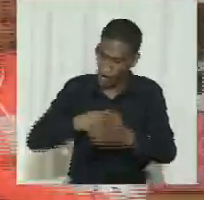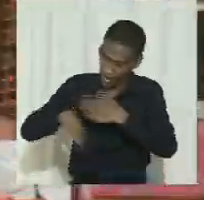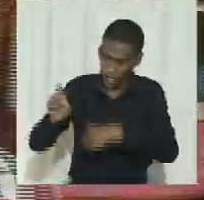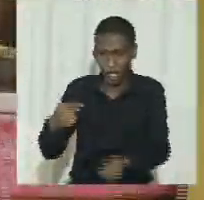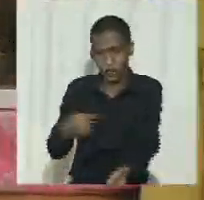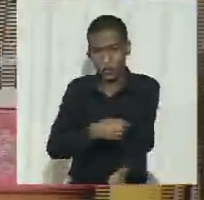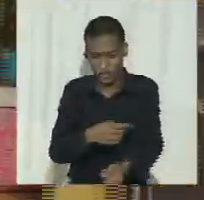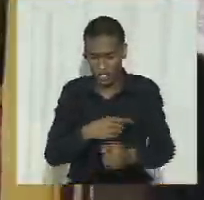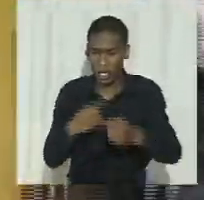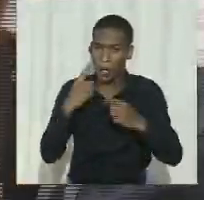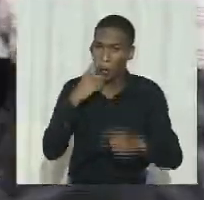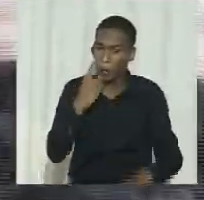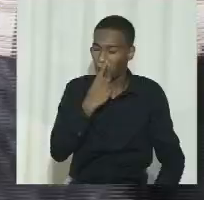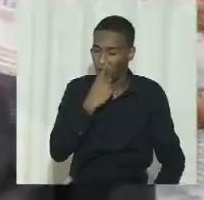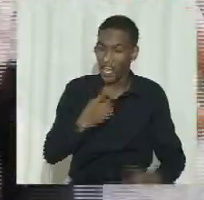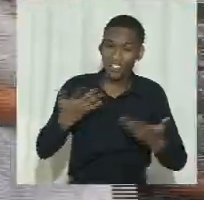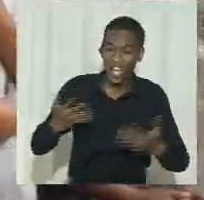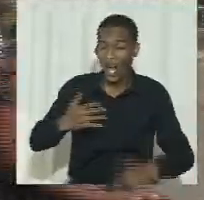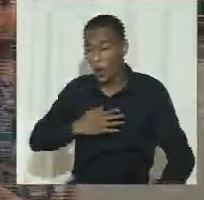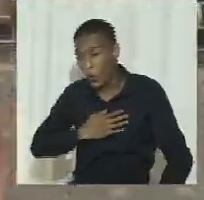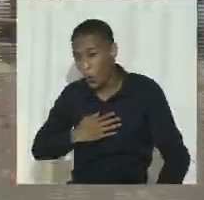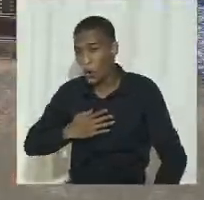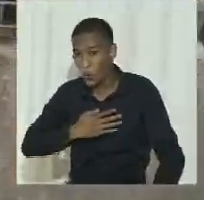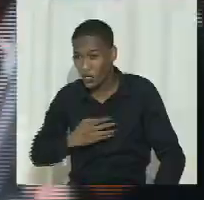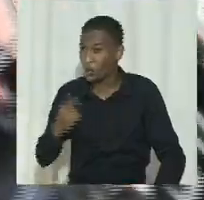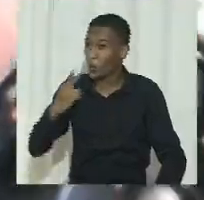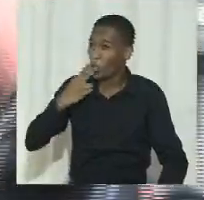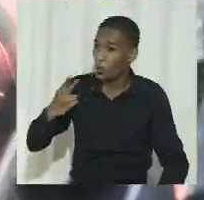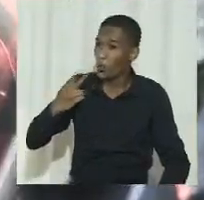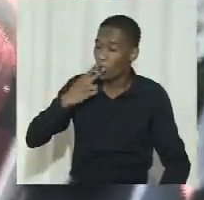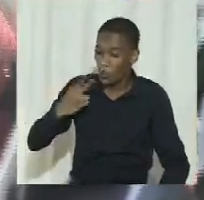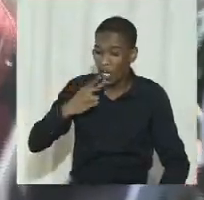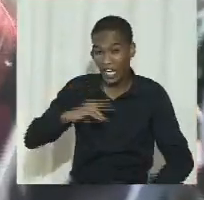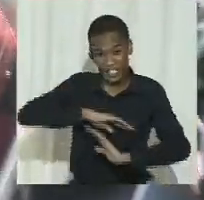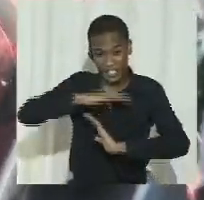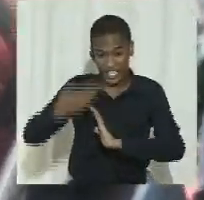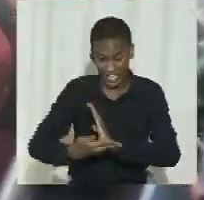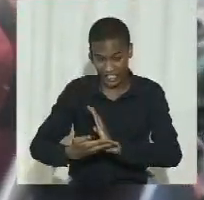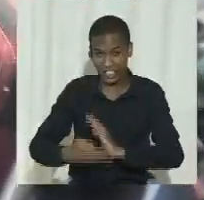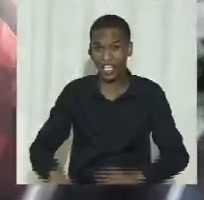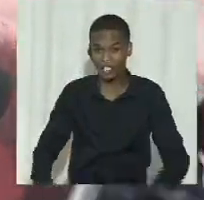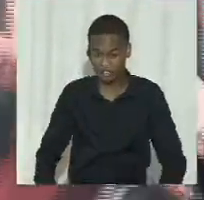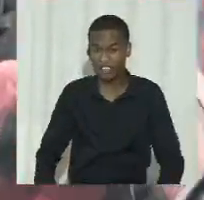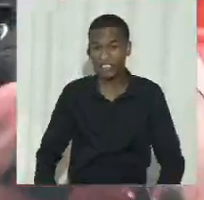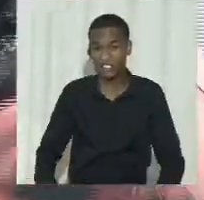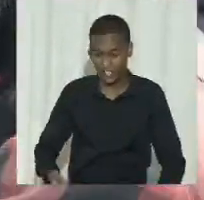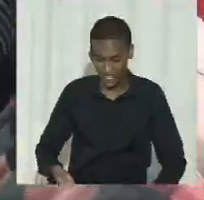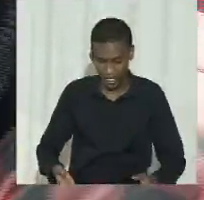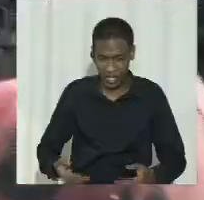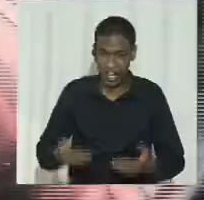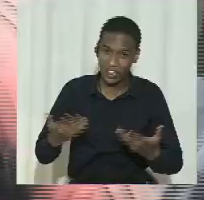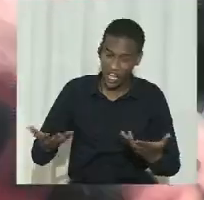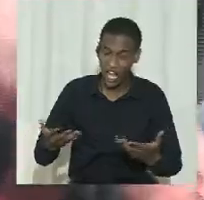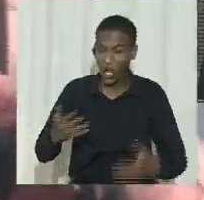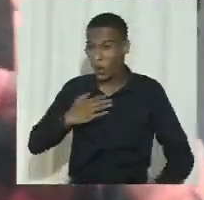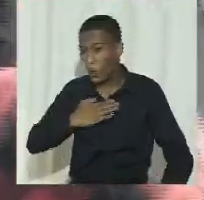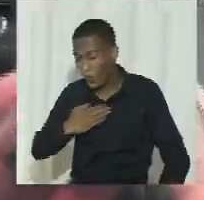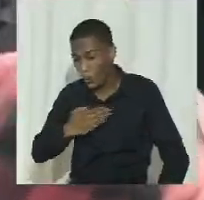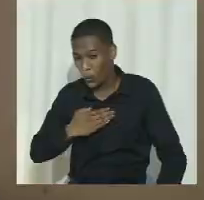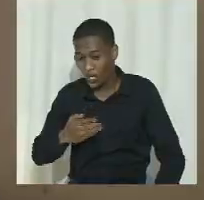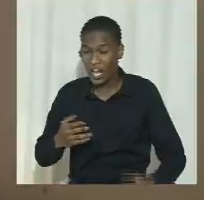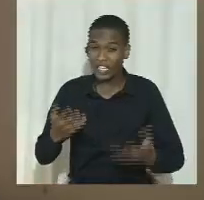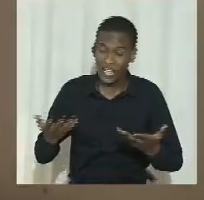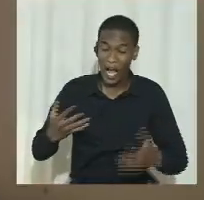manana aretina asem-porana reo mpifoka sigara rehetra ny asmatika rehetra ny olona misy